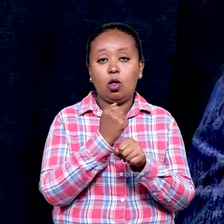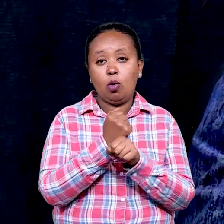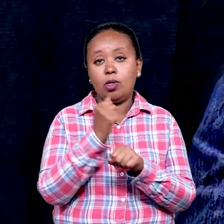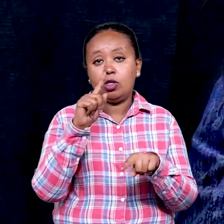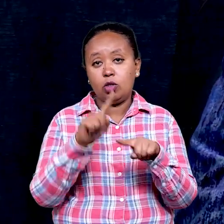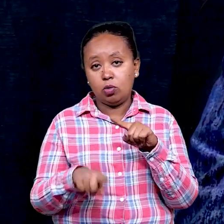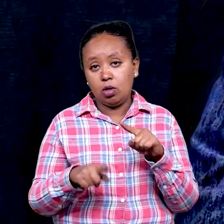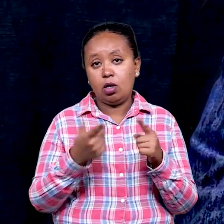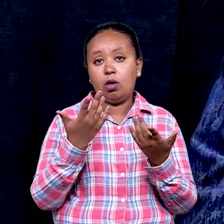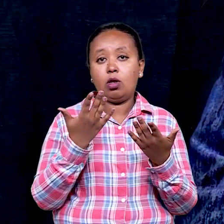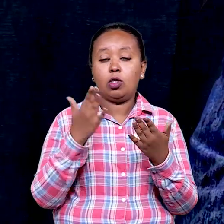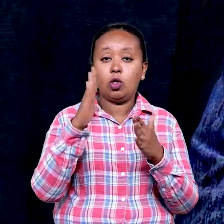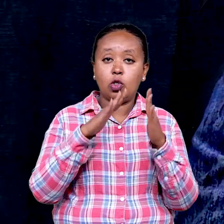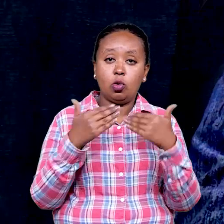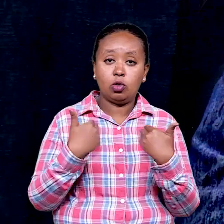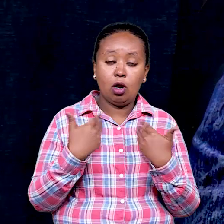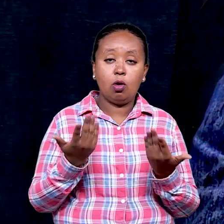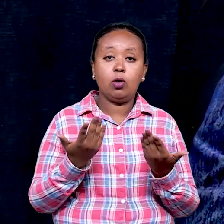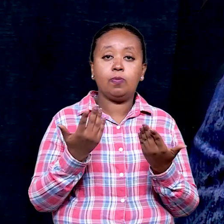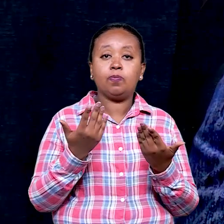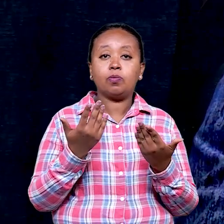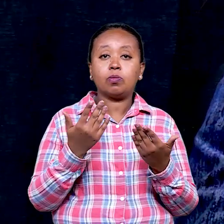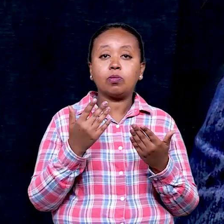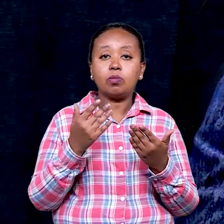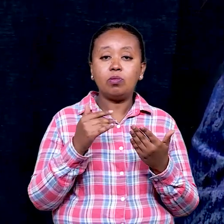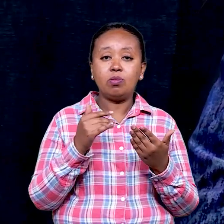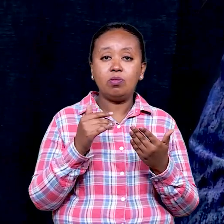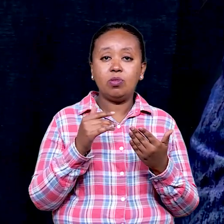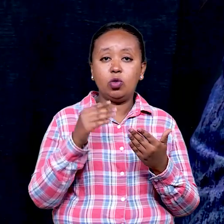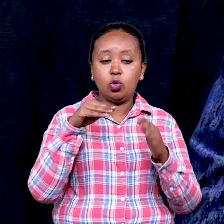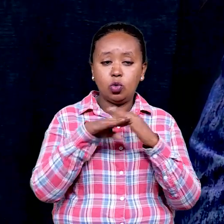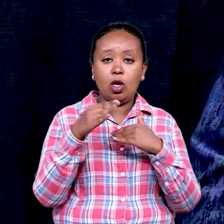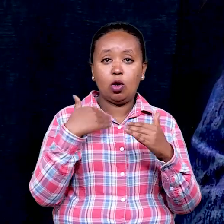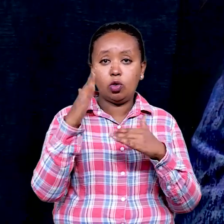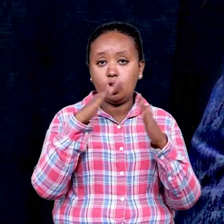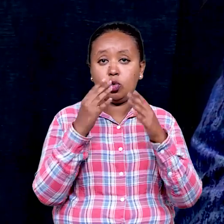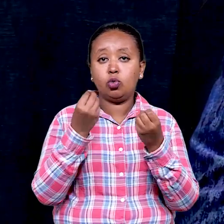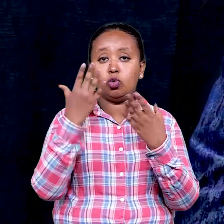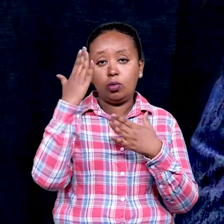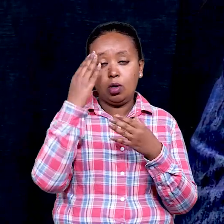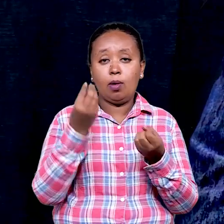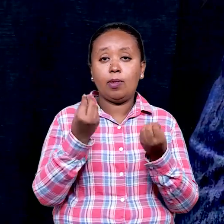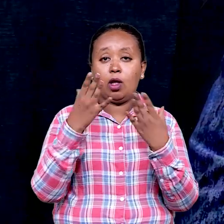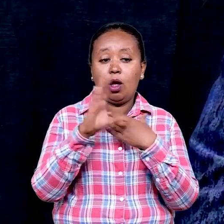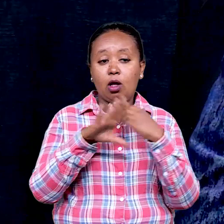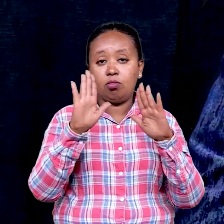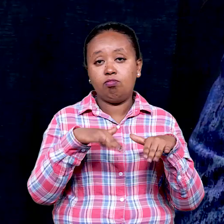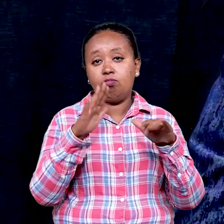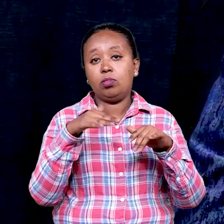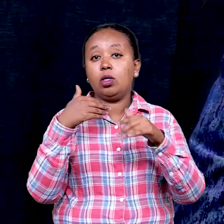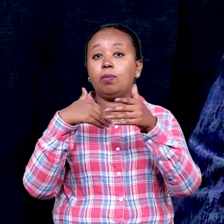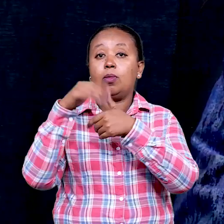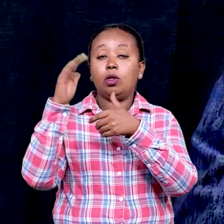መስራት አይችልም። ኢንሴኪሪቲ አለ። ኢንቲሚዴሽኑም የምታውቁት ነው። በርካታዎቹ ጭምር አገር ለቀው